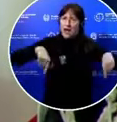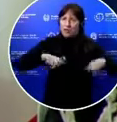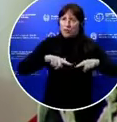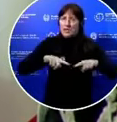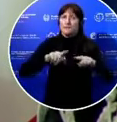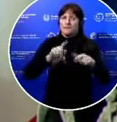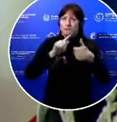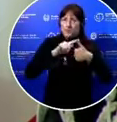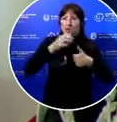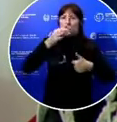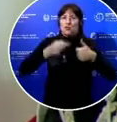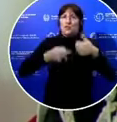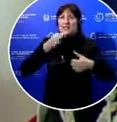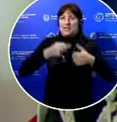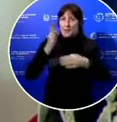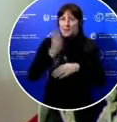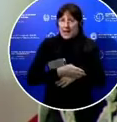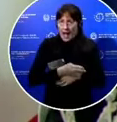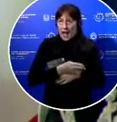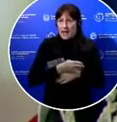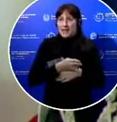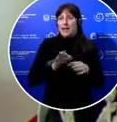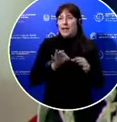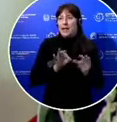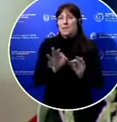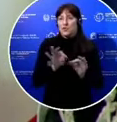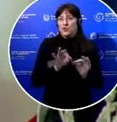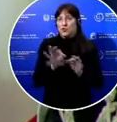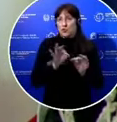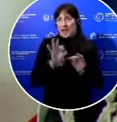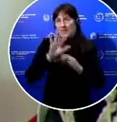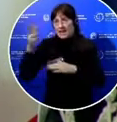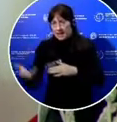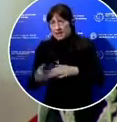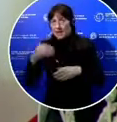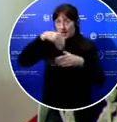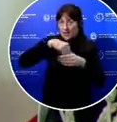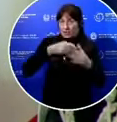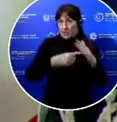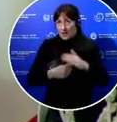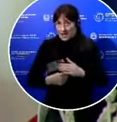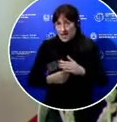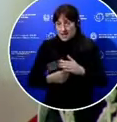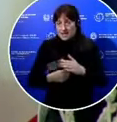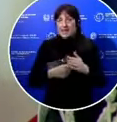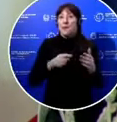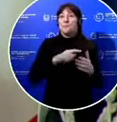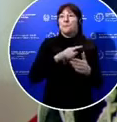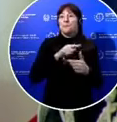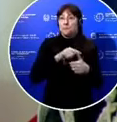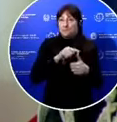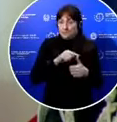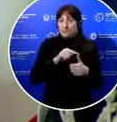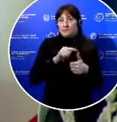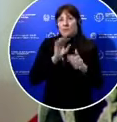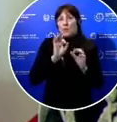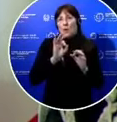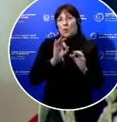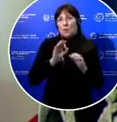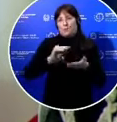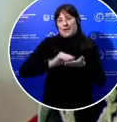sulla giustizia penale, misure alternative e prestazioni sanitarie e penitenziarie nell'ambito della dipendenza da sostanze psicoattive, che si è